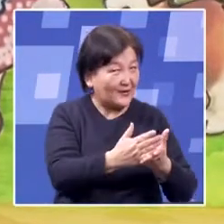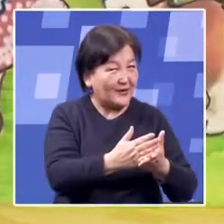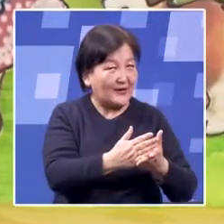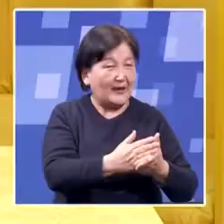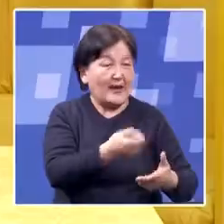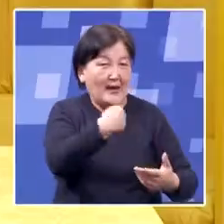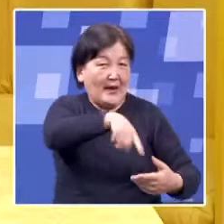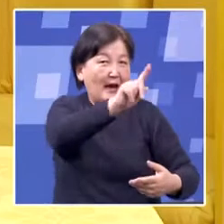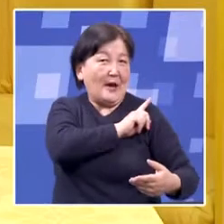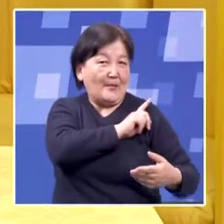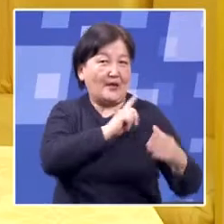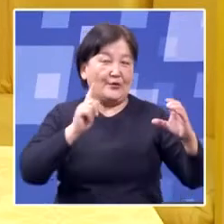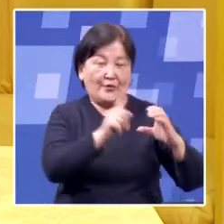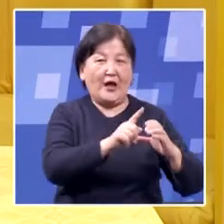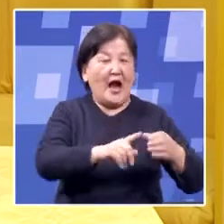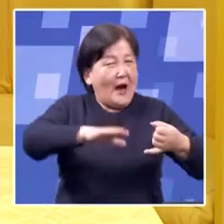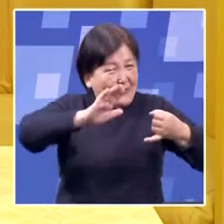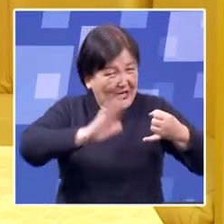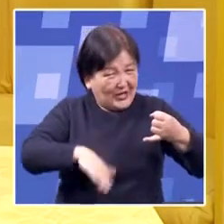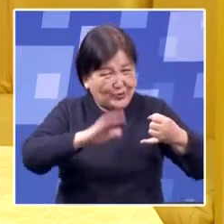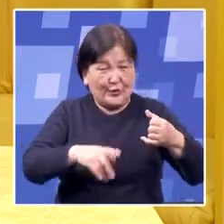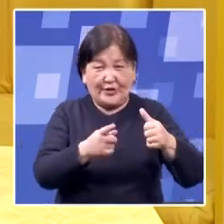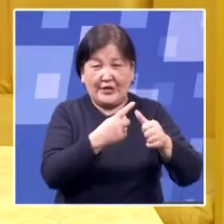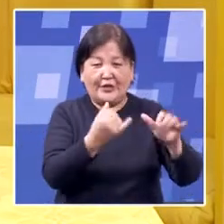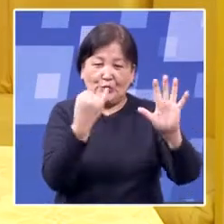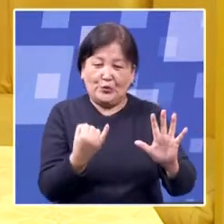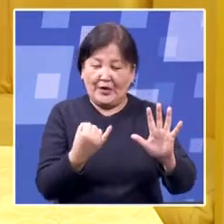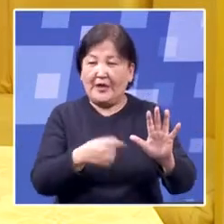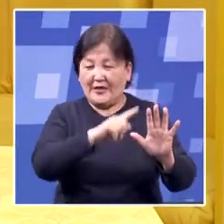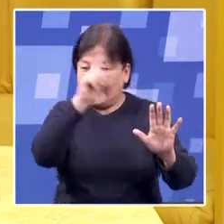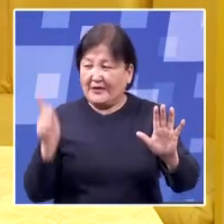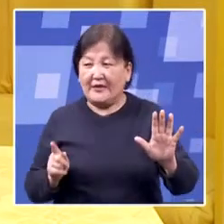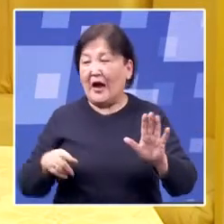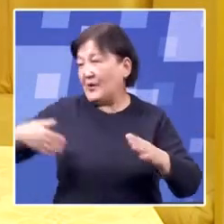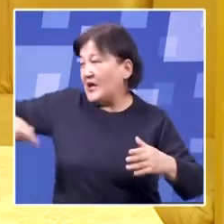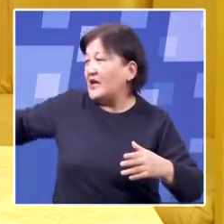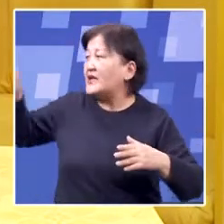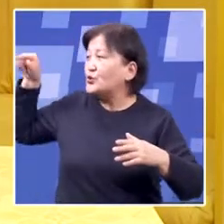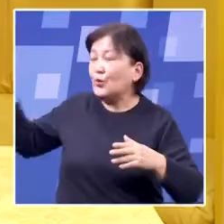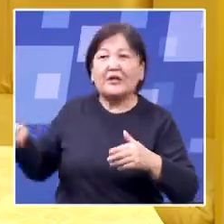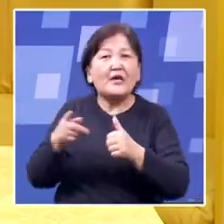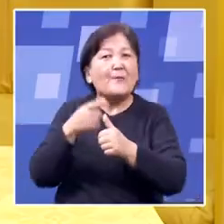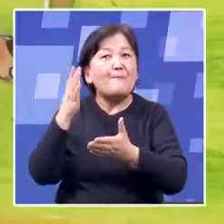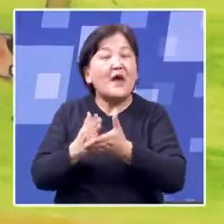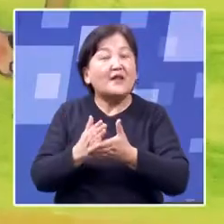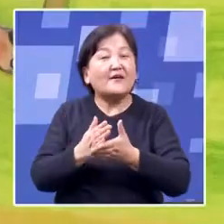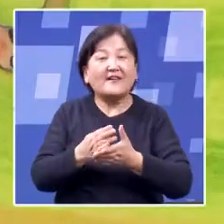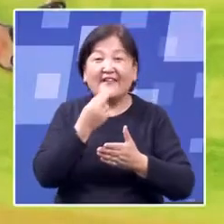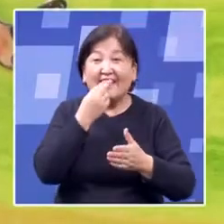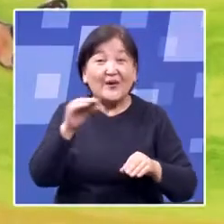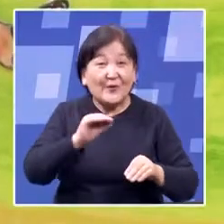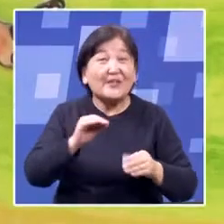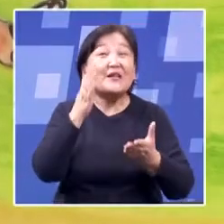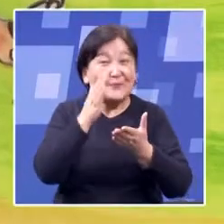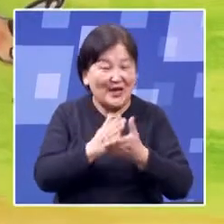За, хамгийн хойн нь ямар амтан зогсож байна вэ? Хамгийн хойн нь